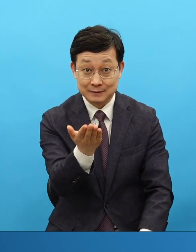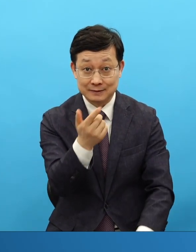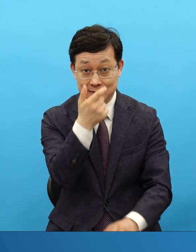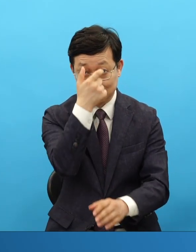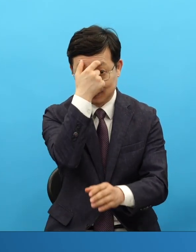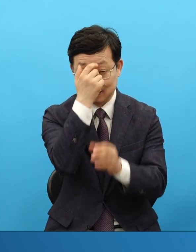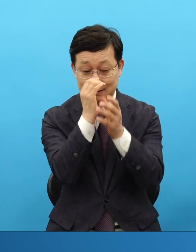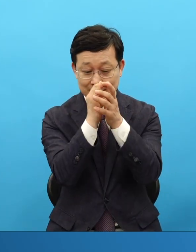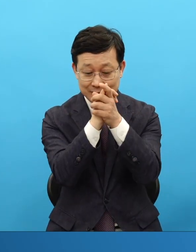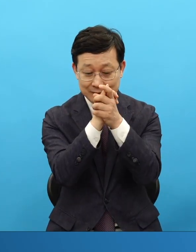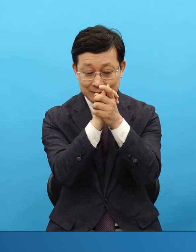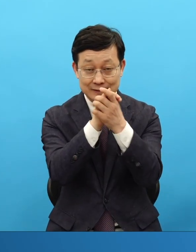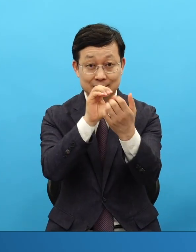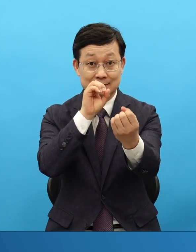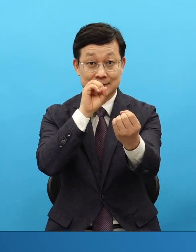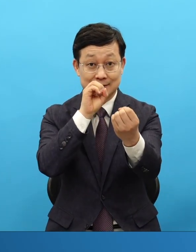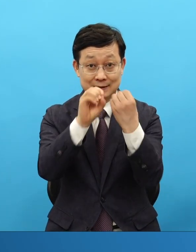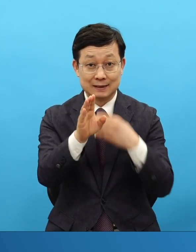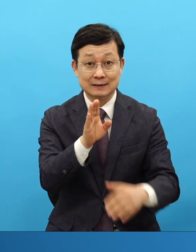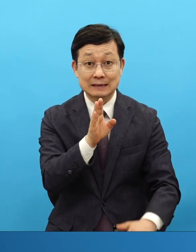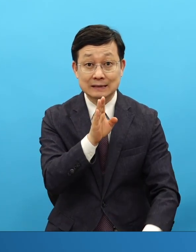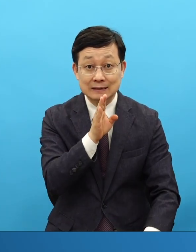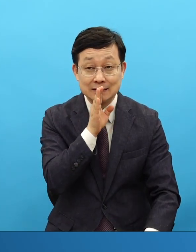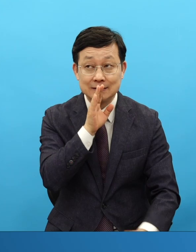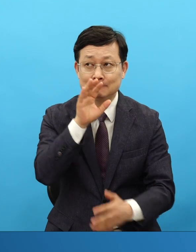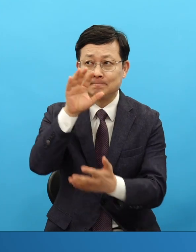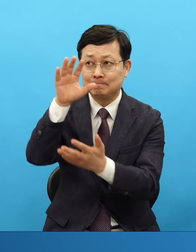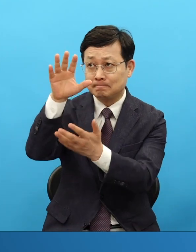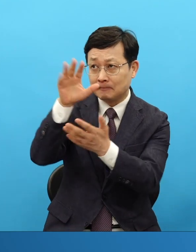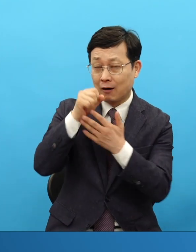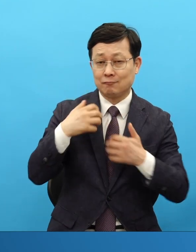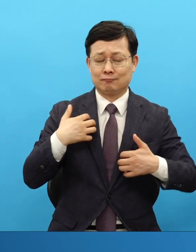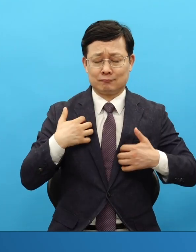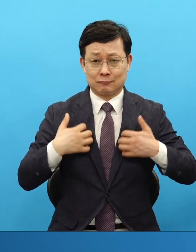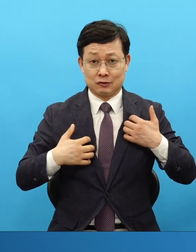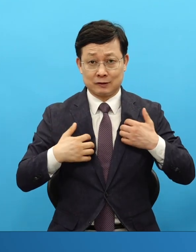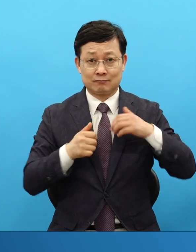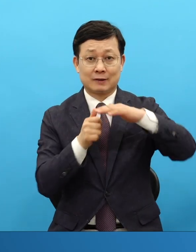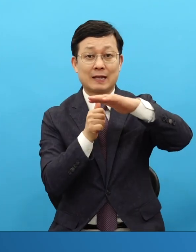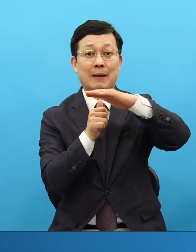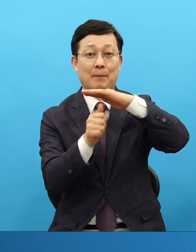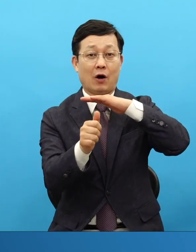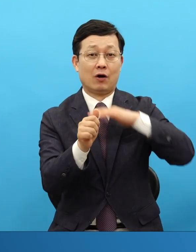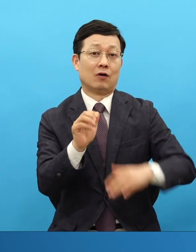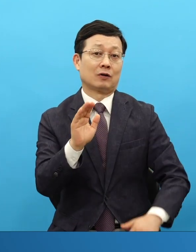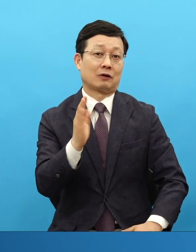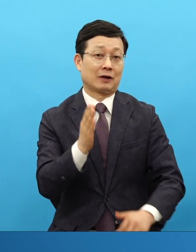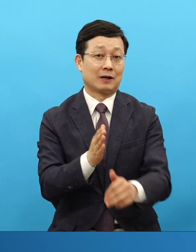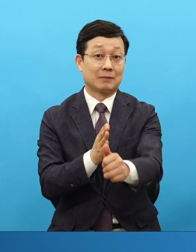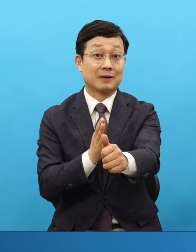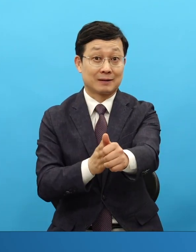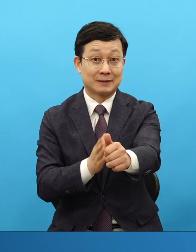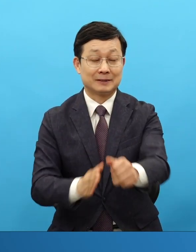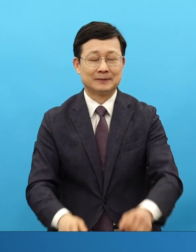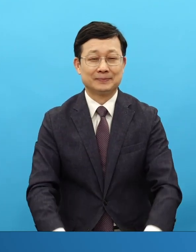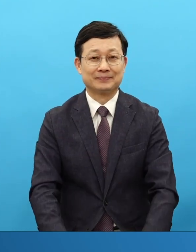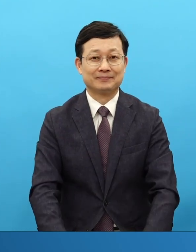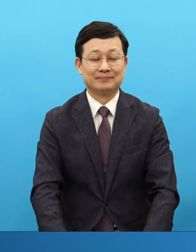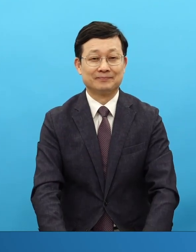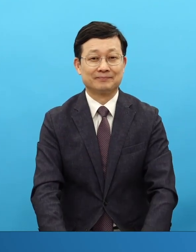기도응답 실제로 누리는 주역이 되어야 됩니다. That is why you must be the main figures who actually enjoy answer to